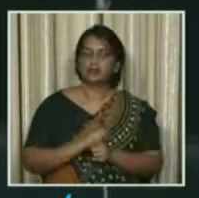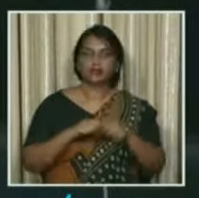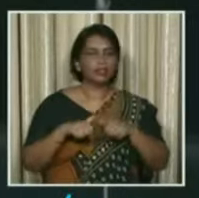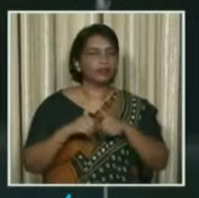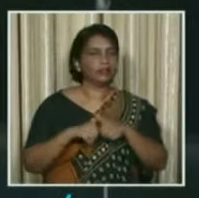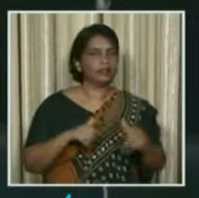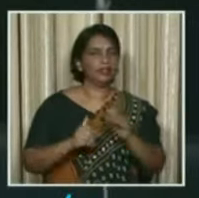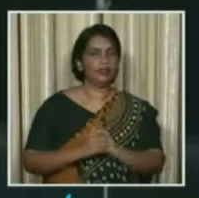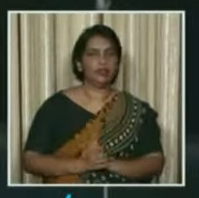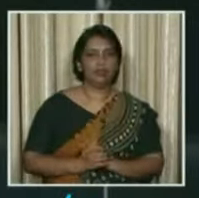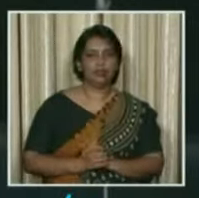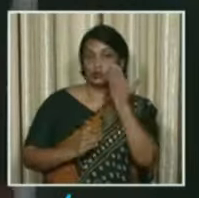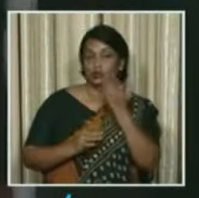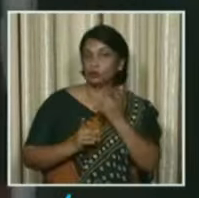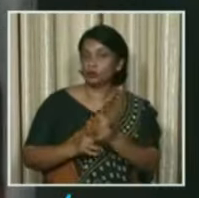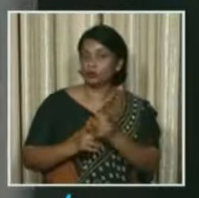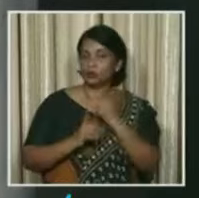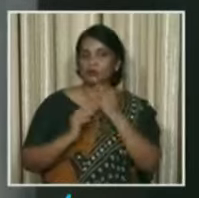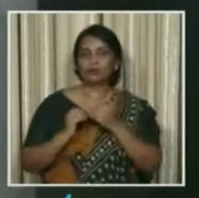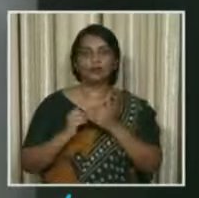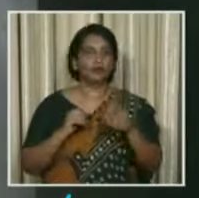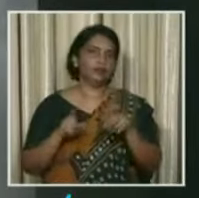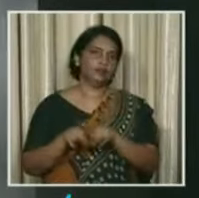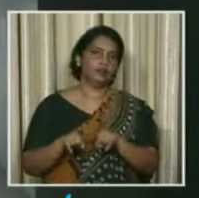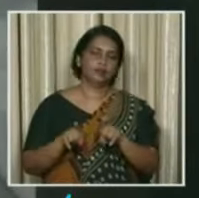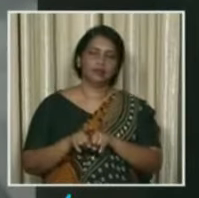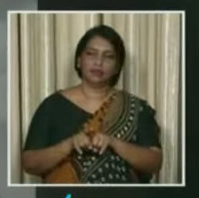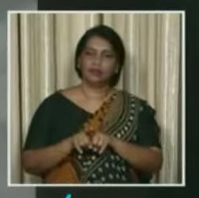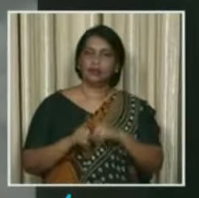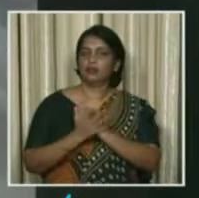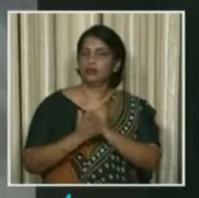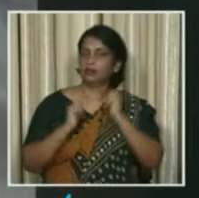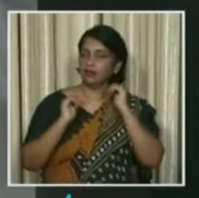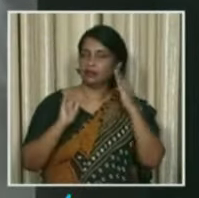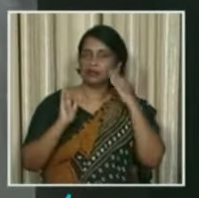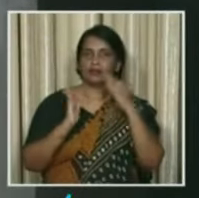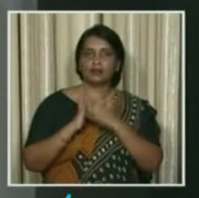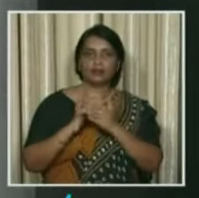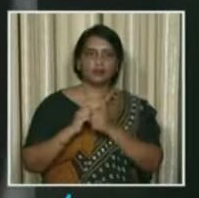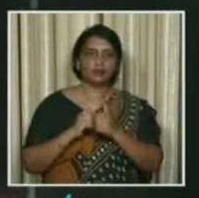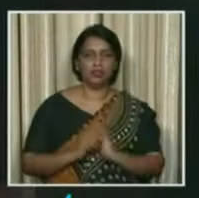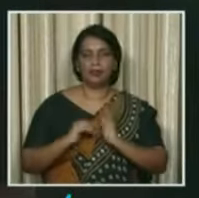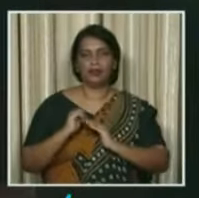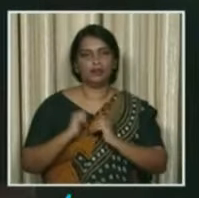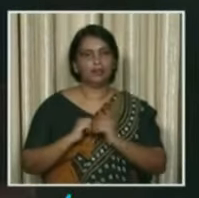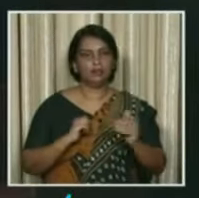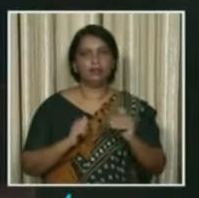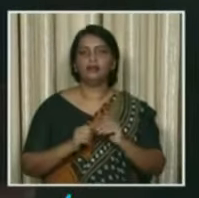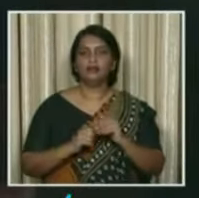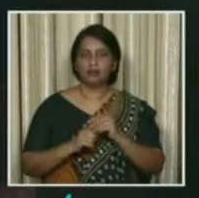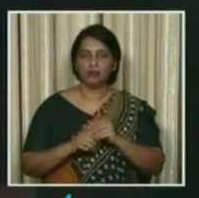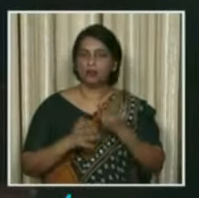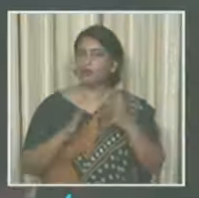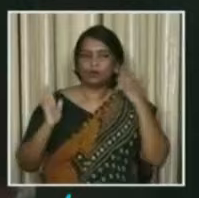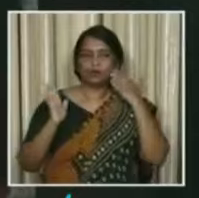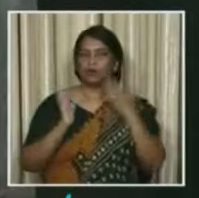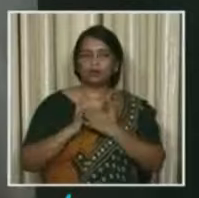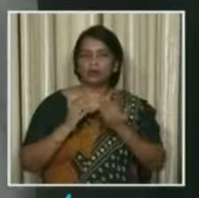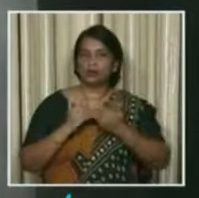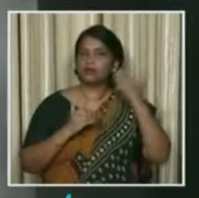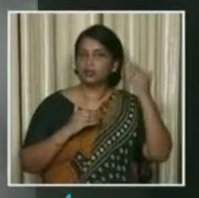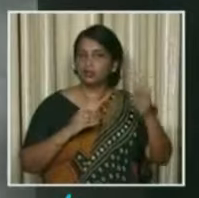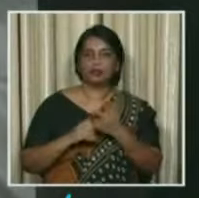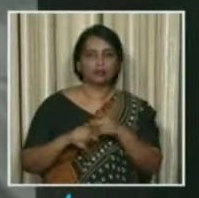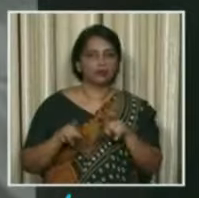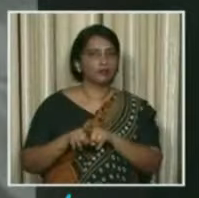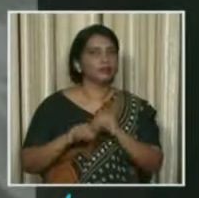ඉමු ෆයිනල් ඩිසිෂන් එක දෙනකම්. සාධනීයව ඒ කරුණු කාරණා තිබෙනවා නම් තමයි ඉන්ටරිම් රිලීෆ් එකක් දෙන්නේ. එහෙම නැත්නම් කොච්චරක් දීලා තියනවද ලීව් ටු